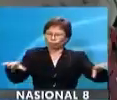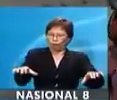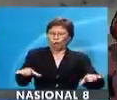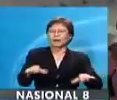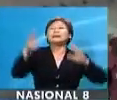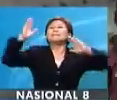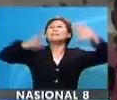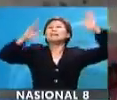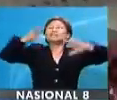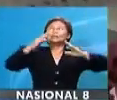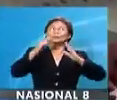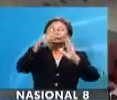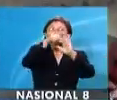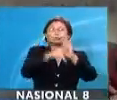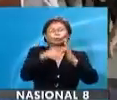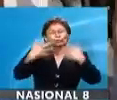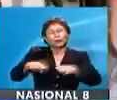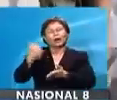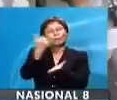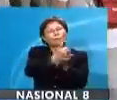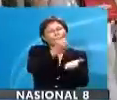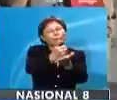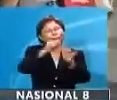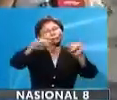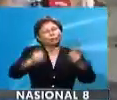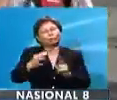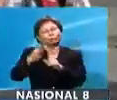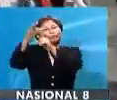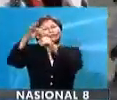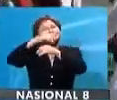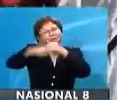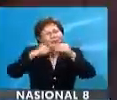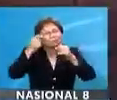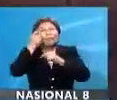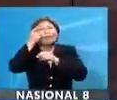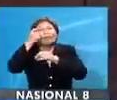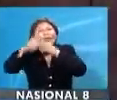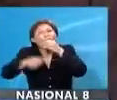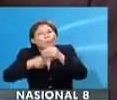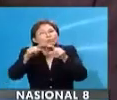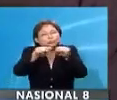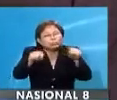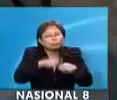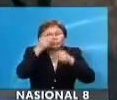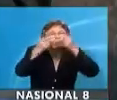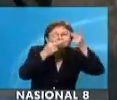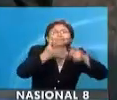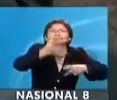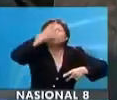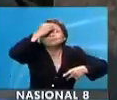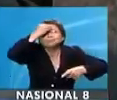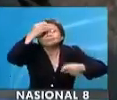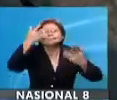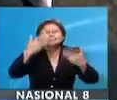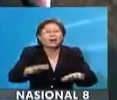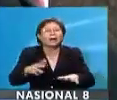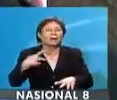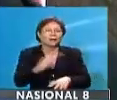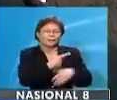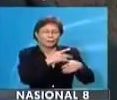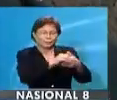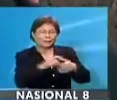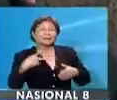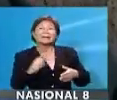di tanah air banyak membantu jemaah terutama dari segi kefahaman mengenai lokasi ziarah. Pada kami sebagai